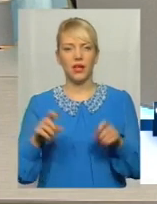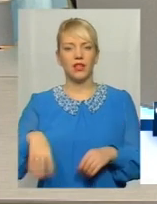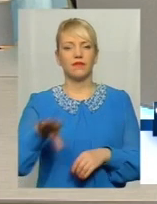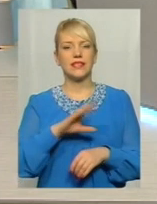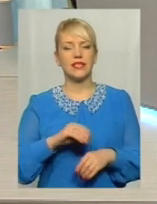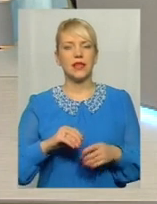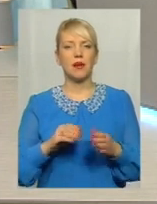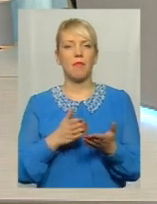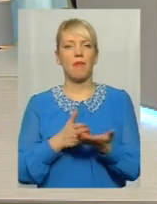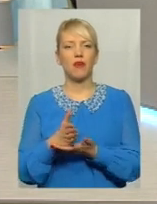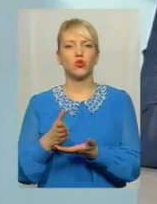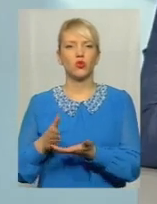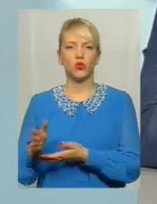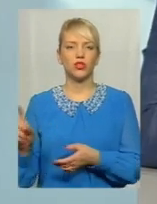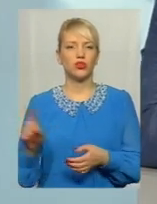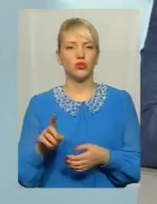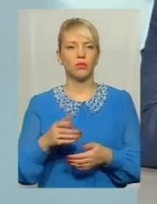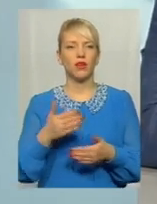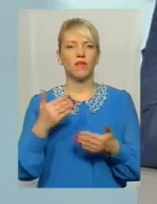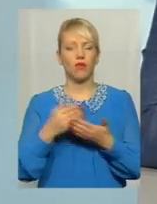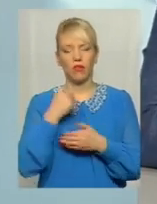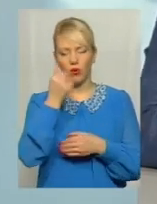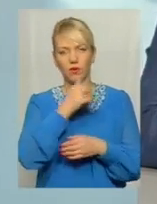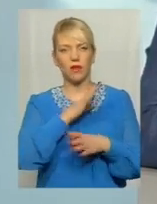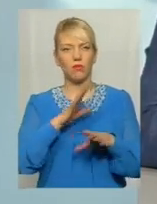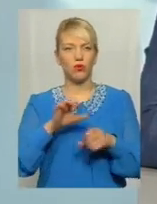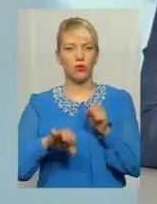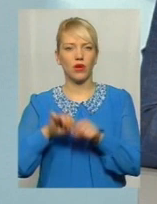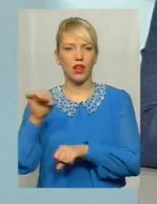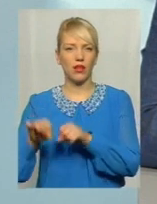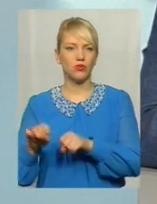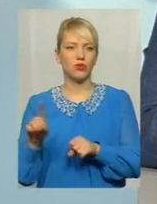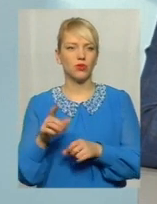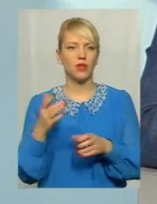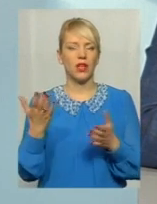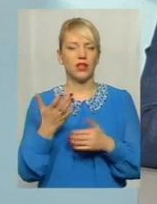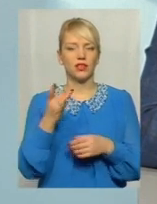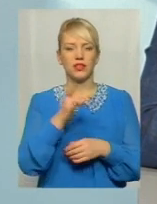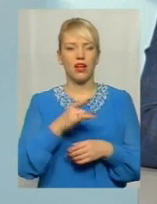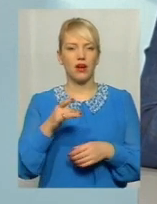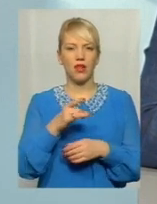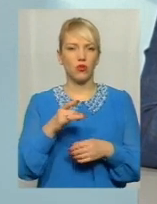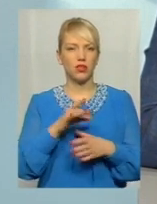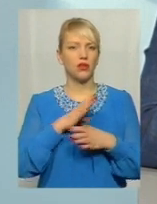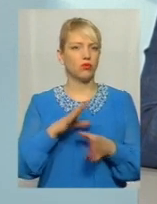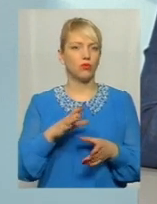і щоб в Новий рік ми вийшли без колапсу, що в нас якийсь мікрорайон не закритий взагалі громадським